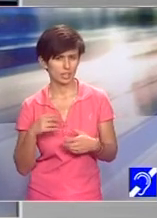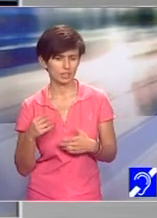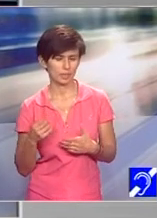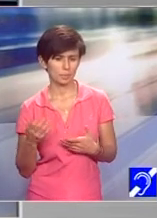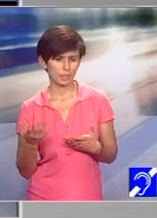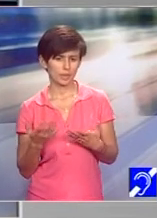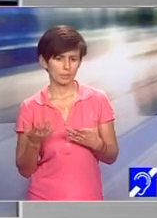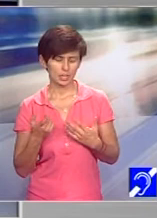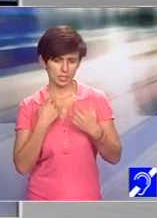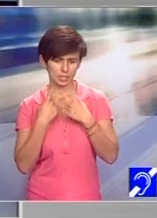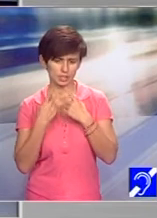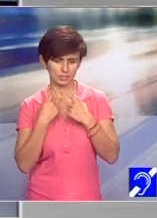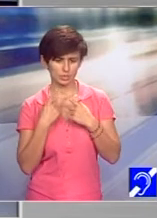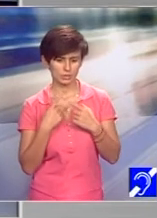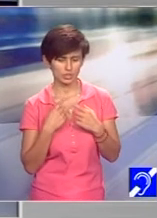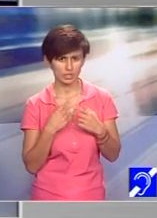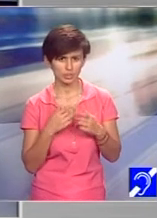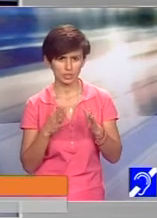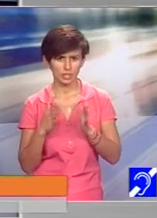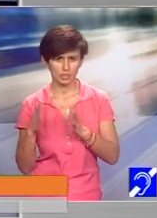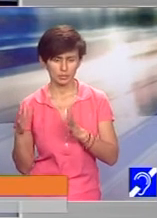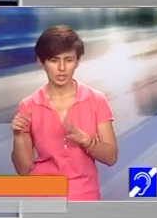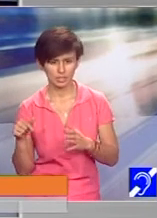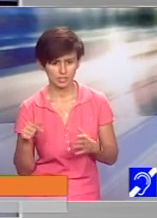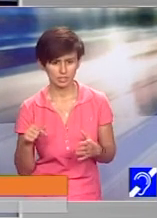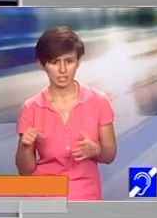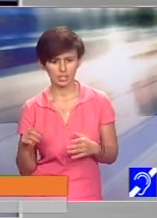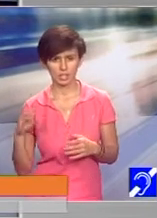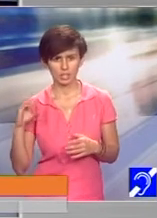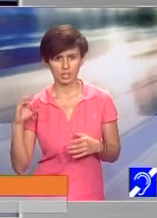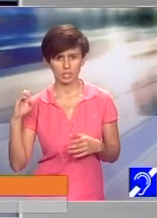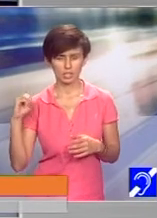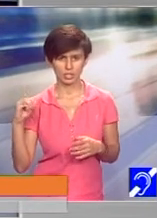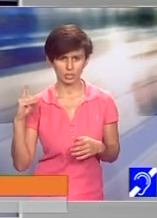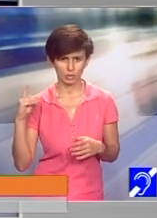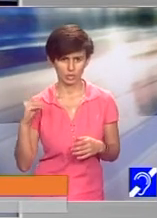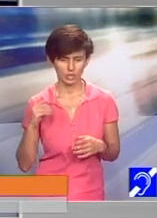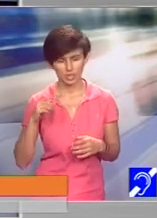o vom discuta. Partea aceasta de coding interesează generația